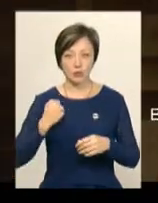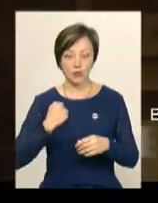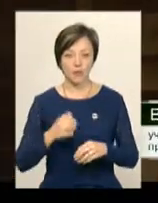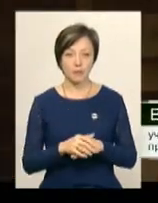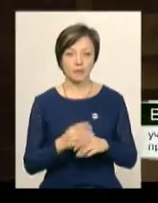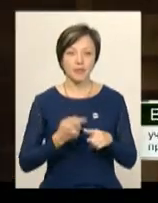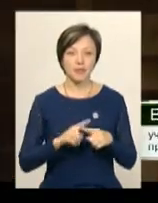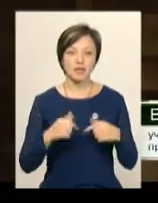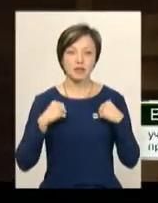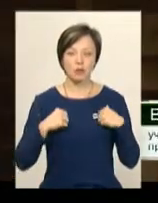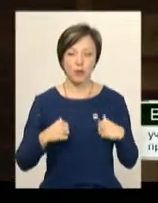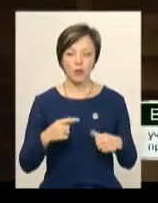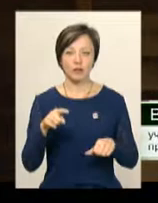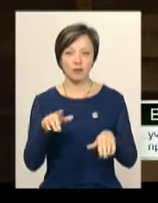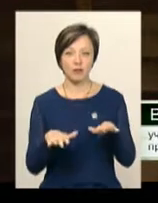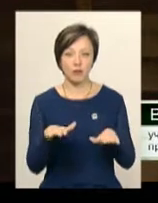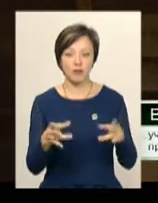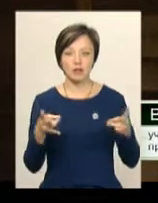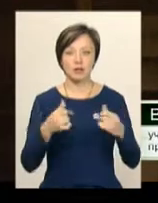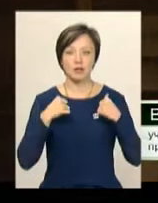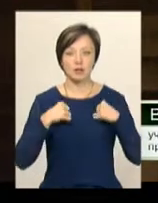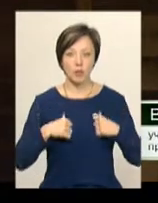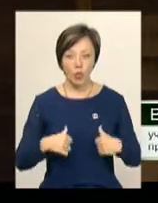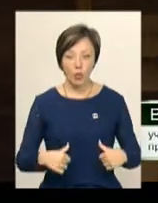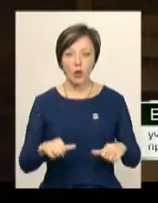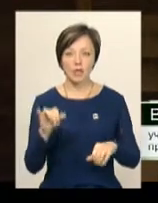Це спокійно, врівноважно, треба заспокоїтись і